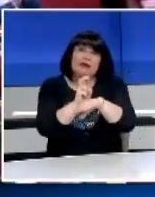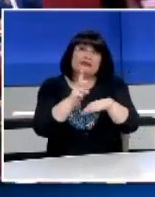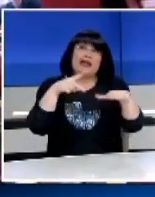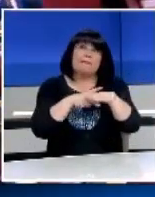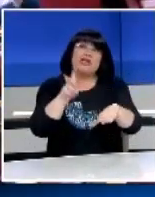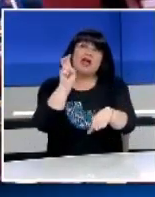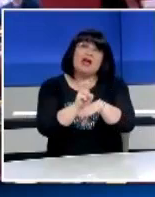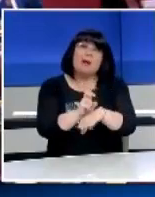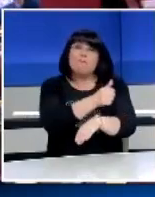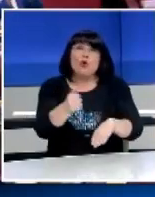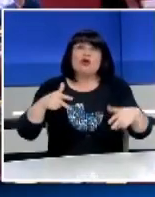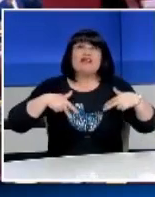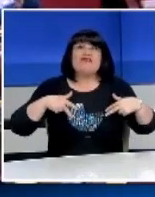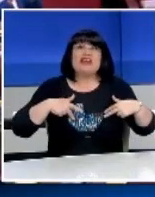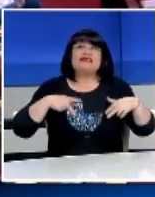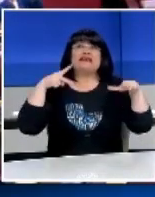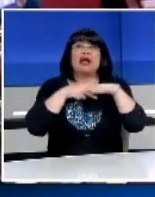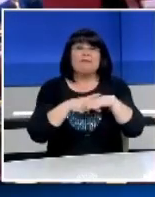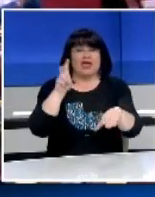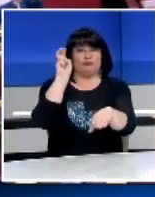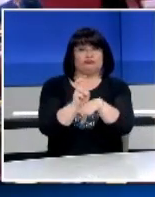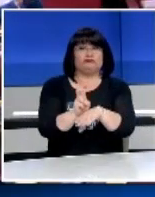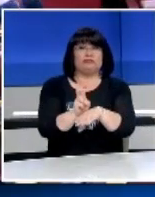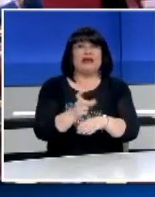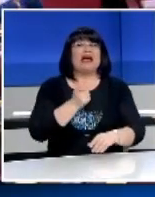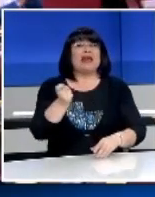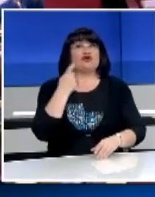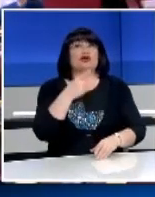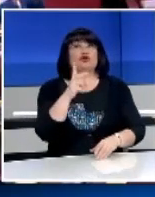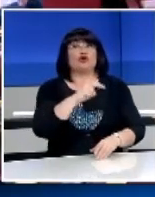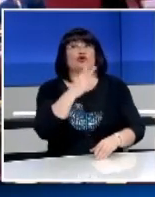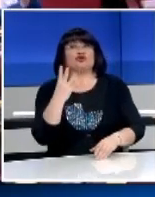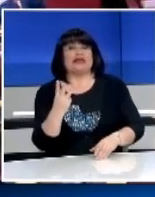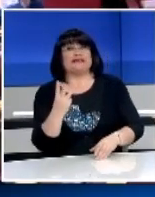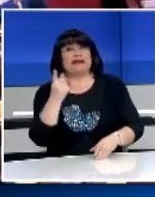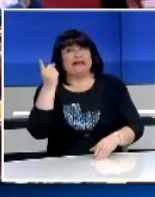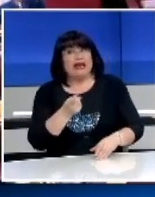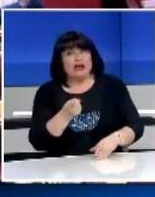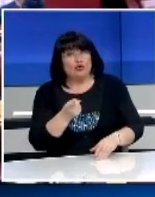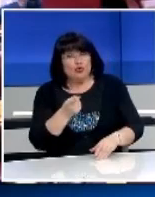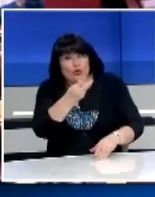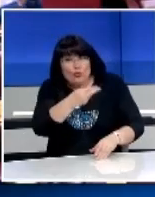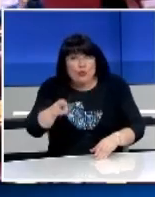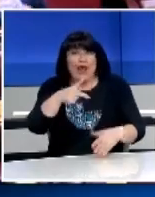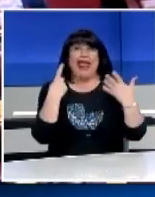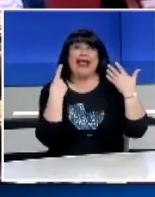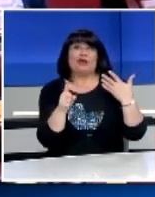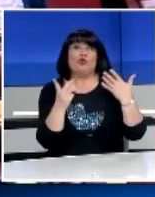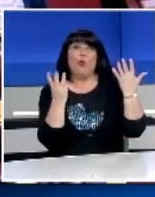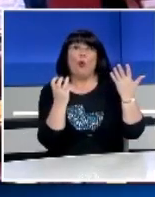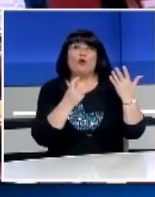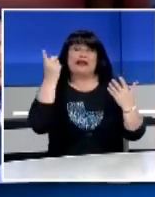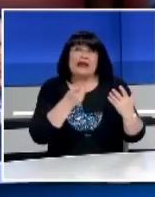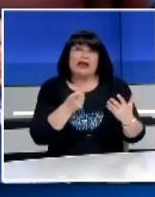αφήνοντας γεμάτα τα δημόσια ταμεία. Δεν πήγαμε εμείς το χρέος από το 124% στο 180%. Δεν μειώσαμε εμείς